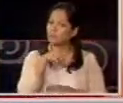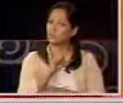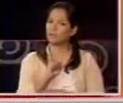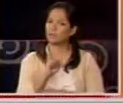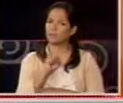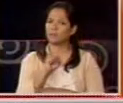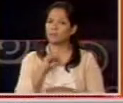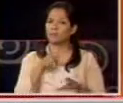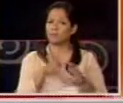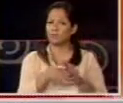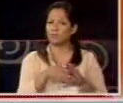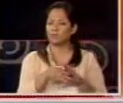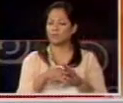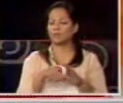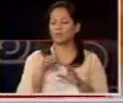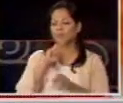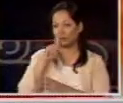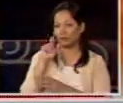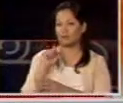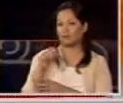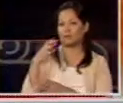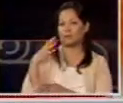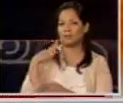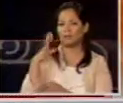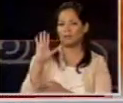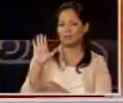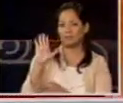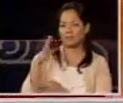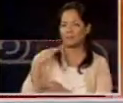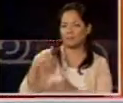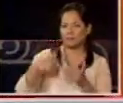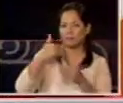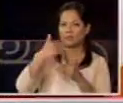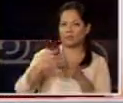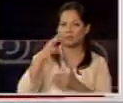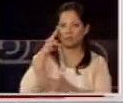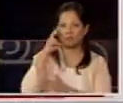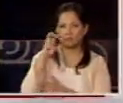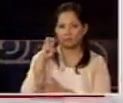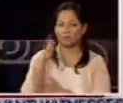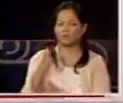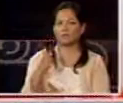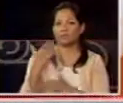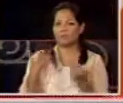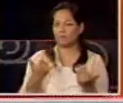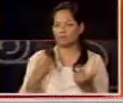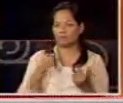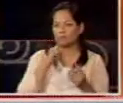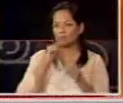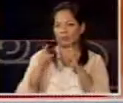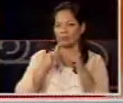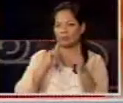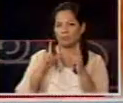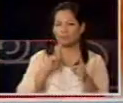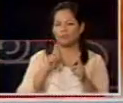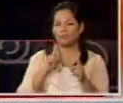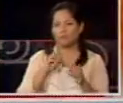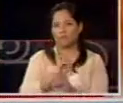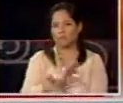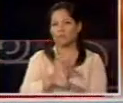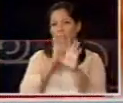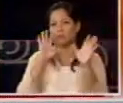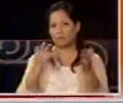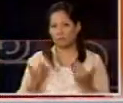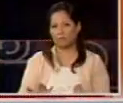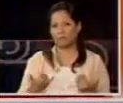yung katanungan na yan, kailangan hintayin natin ang mga susunod na testigo. Kasi sa ngayon, hindi pa ho pinag-uusapan yan. Ang maliwanag lamang